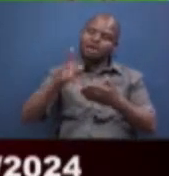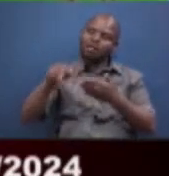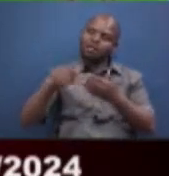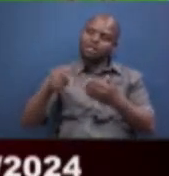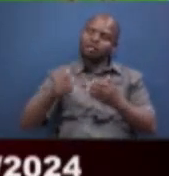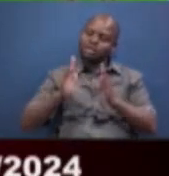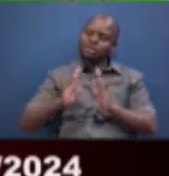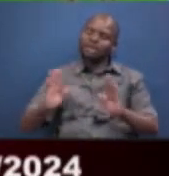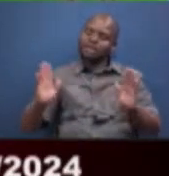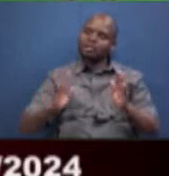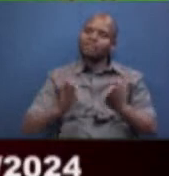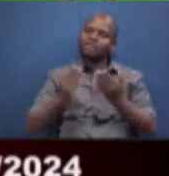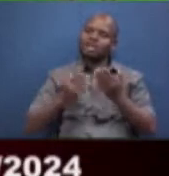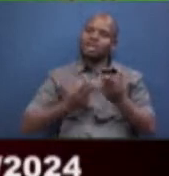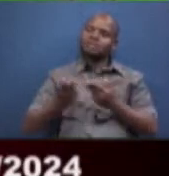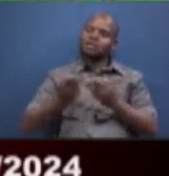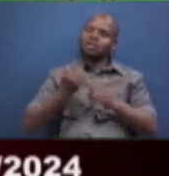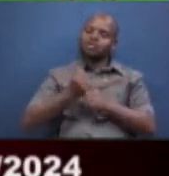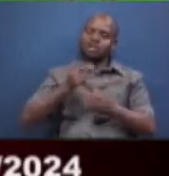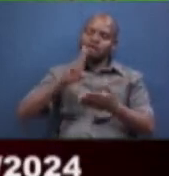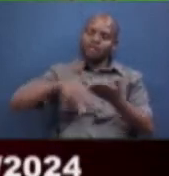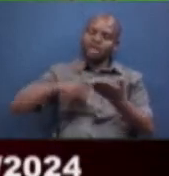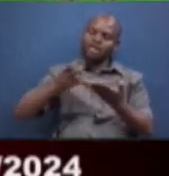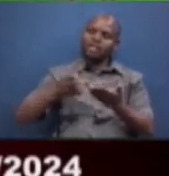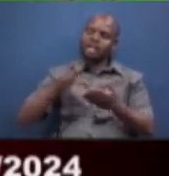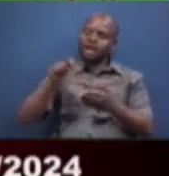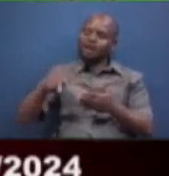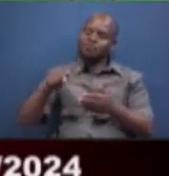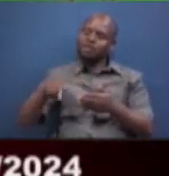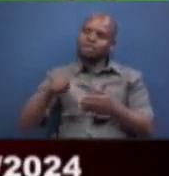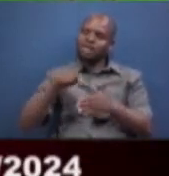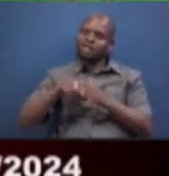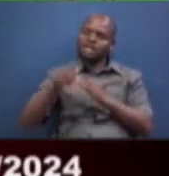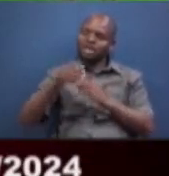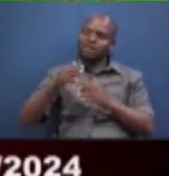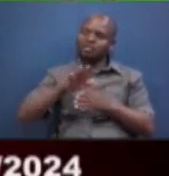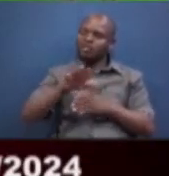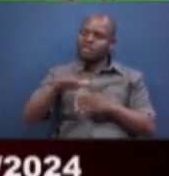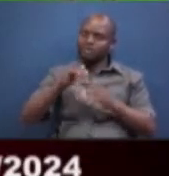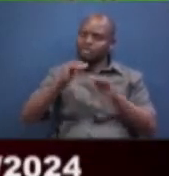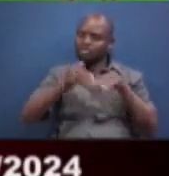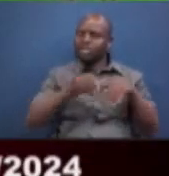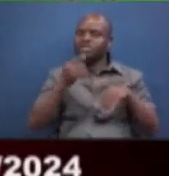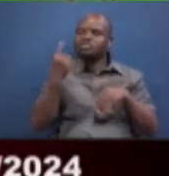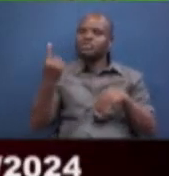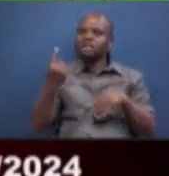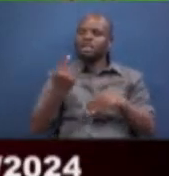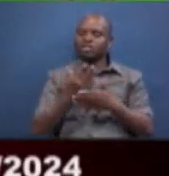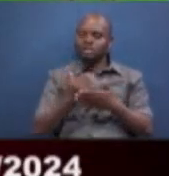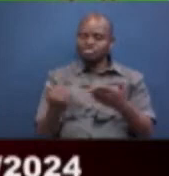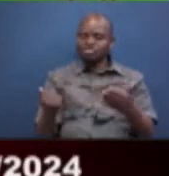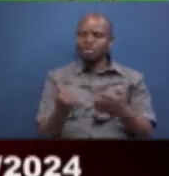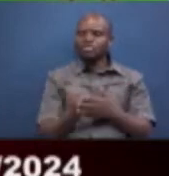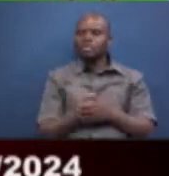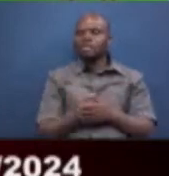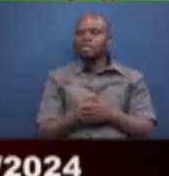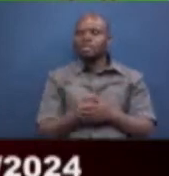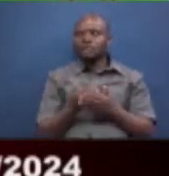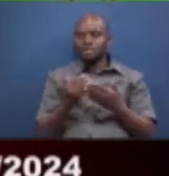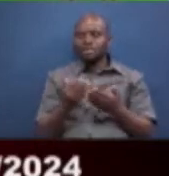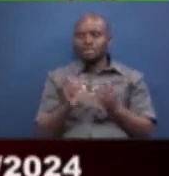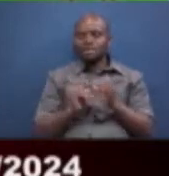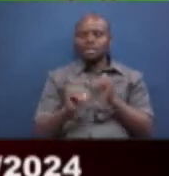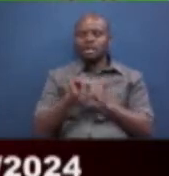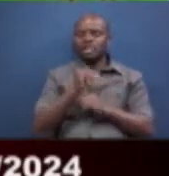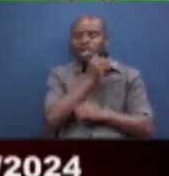wale watakaokuwa tayari wataweza pia kufanya udahili hapo hapo katika viwanja vya Mnazi Mmoja, kwa sababu